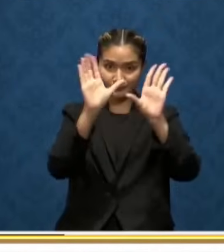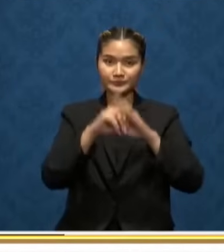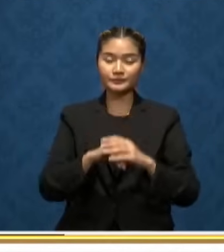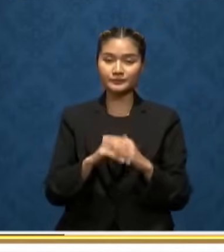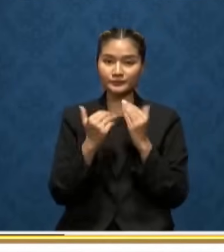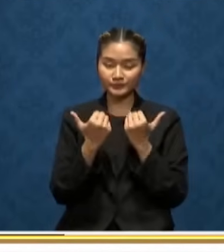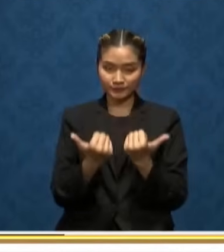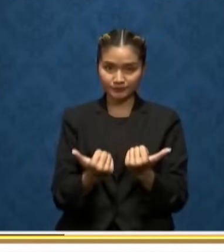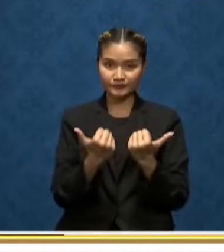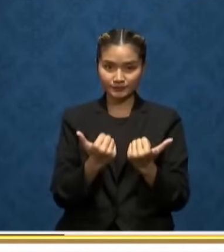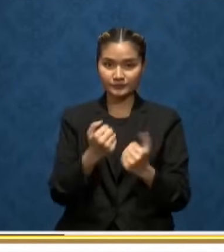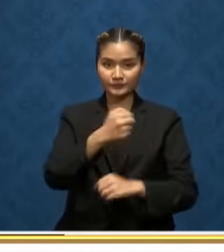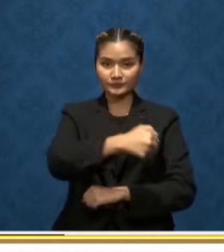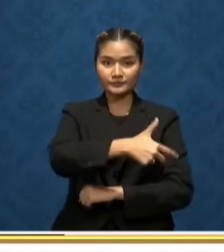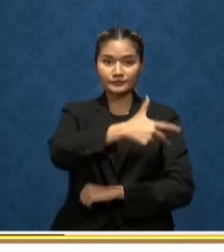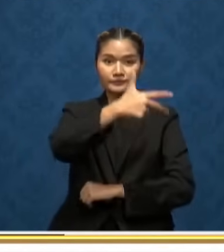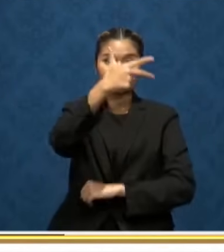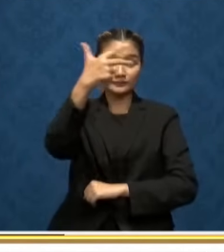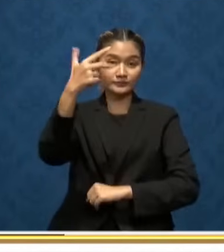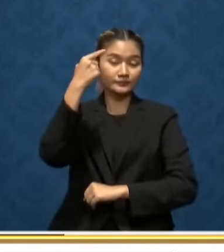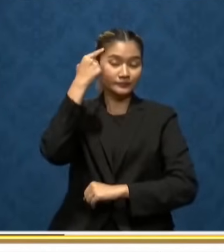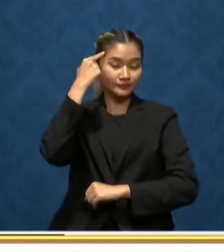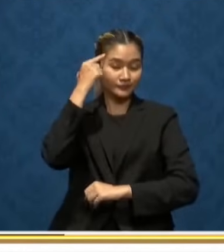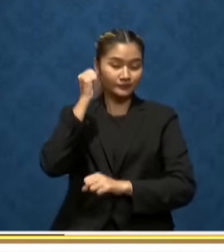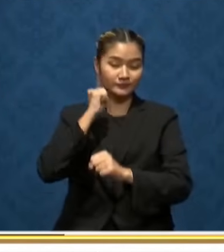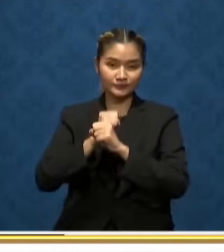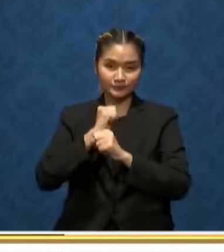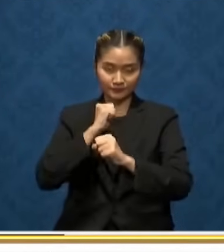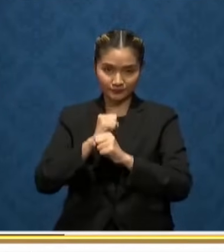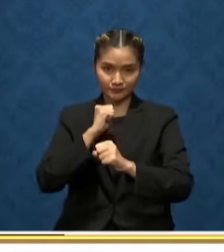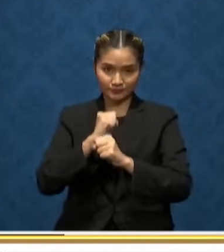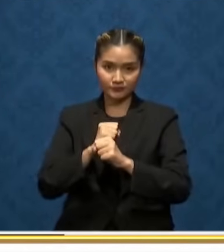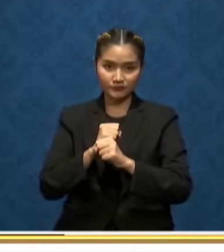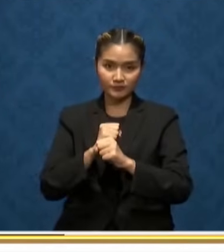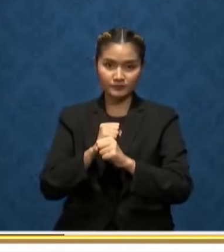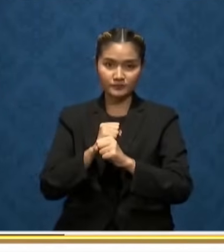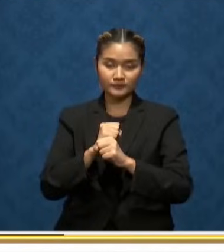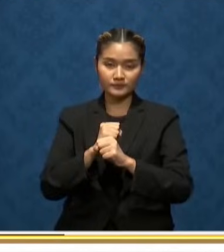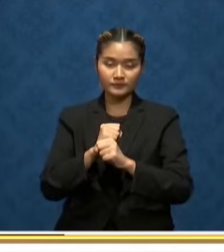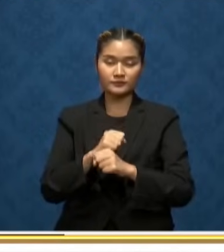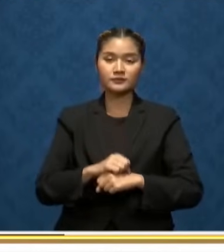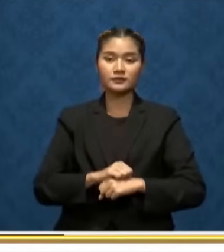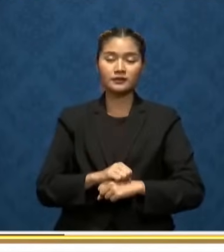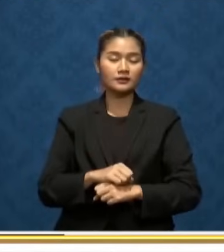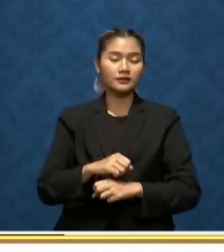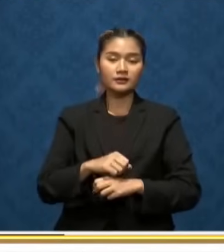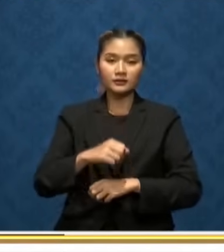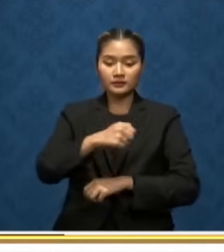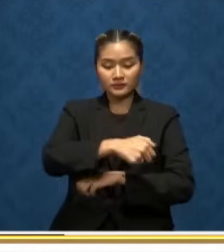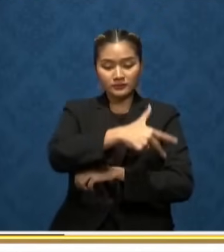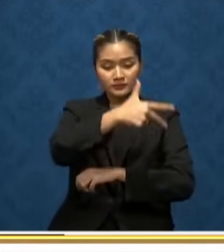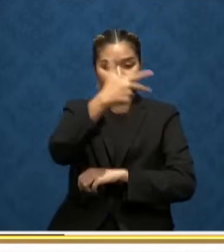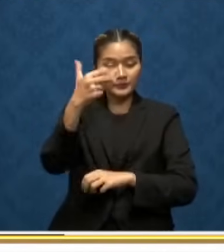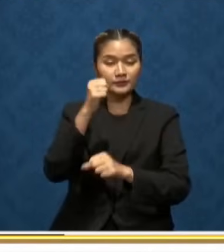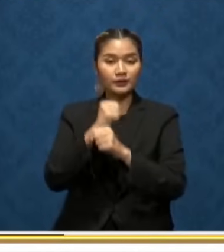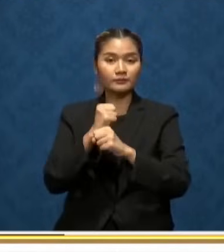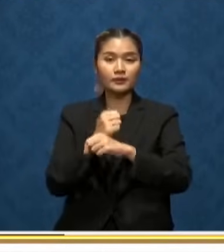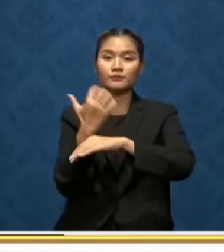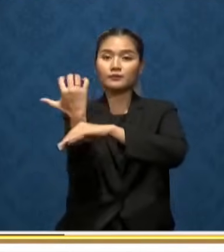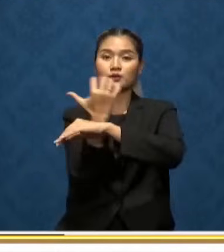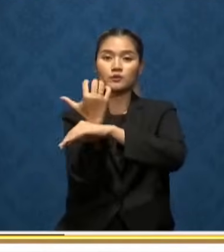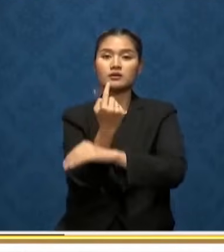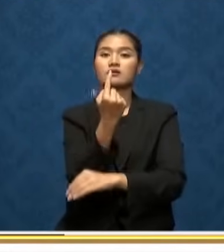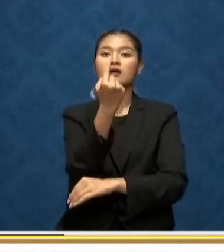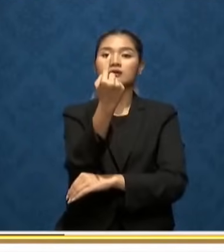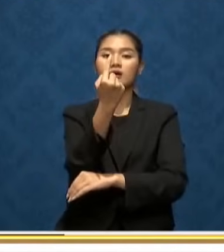ำไมไทย PBS จึงมีภารกิจไม่ใช่เพียงแค่ทำทีวีและให้มีคนดูเ